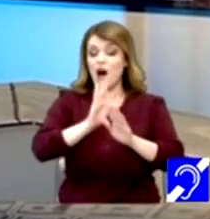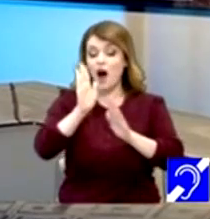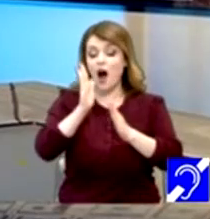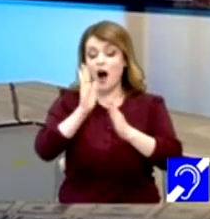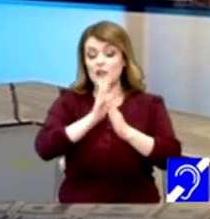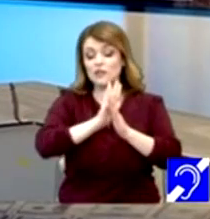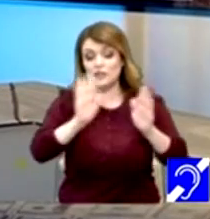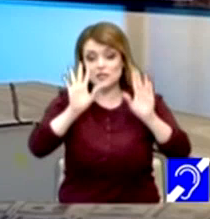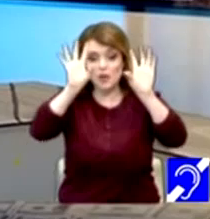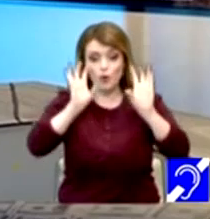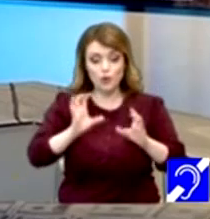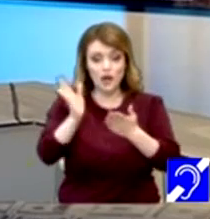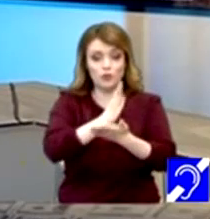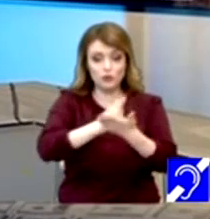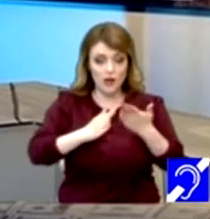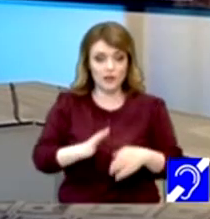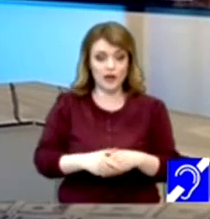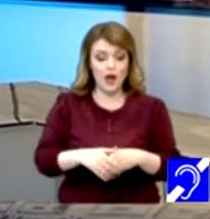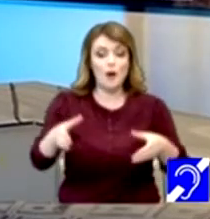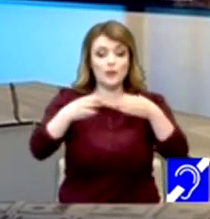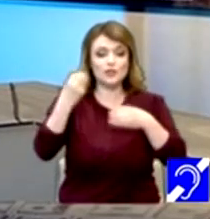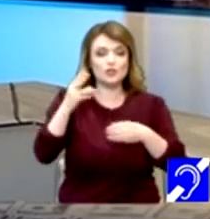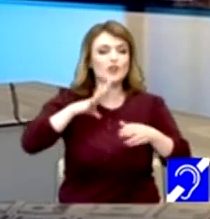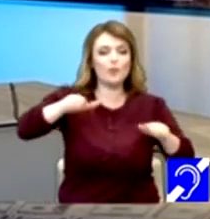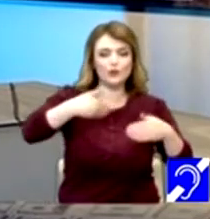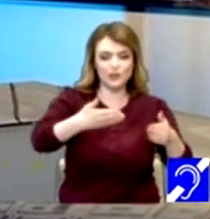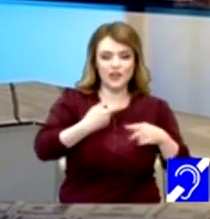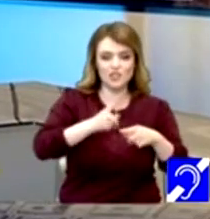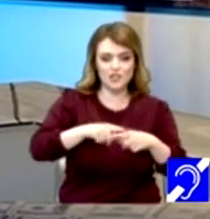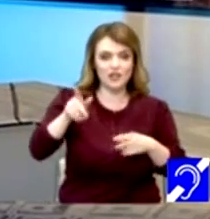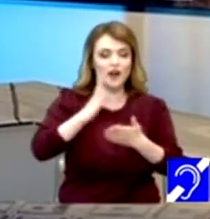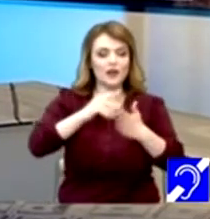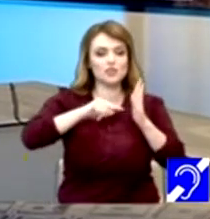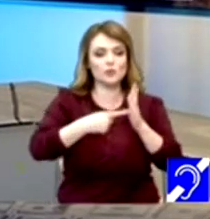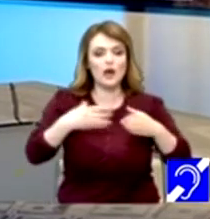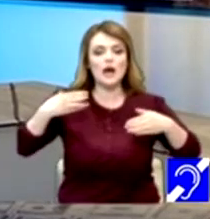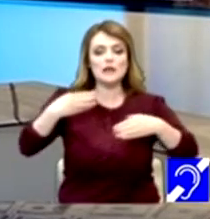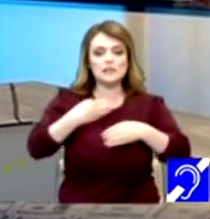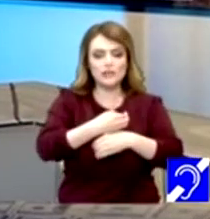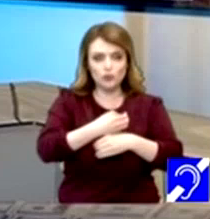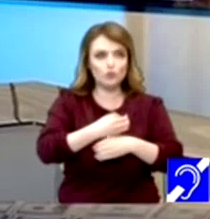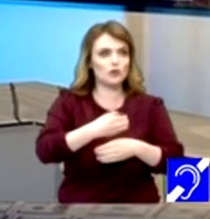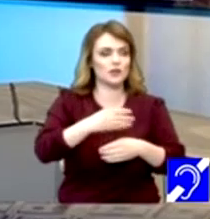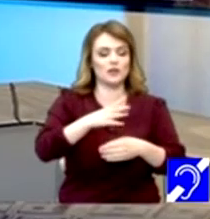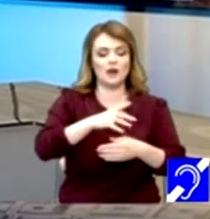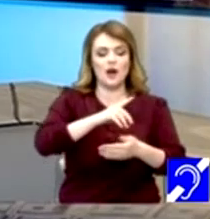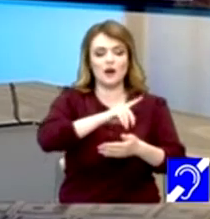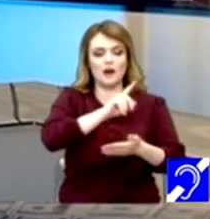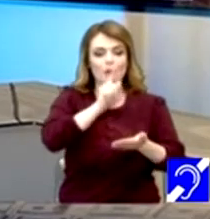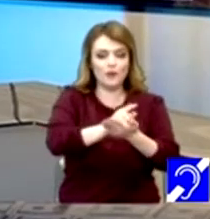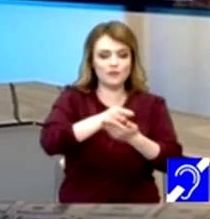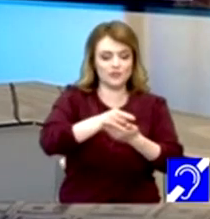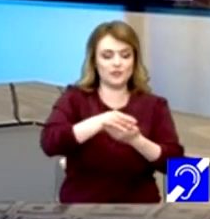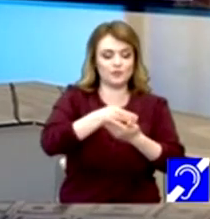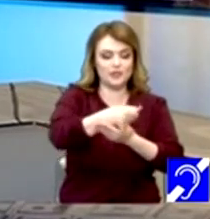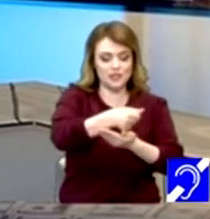ei. Socialiștii, care sunt autorii proiectului, spun că inițiativa e menită să reducă povara fiscală a cetățenilor. De